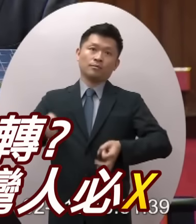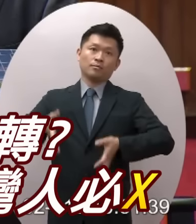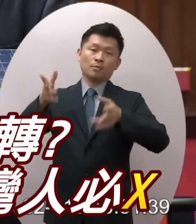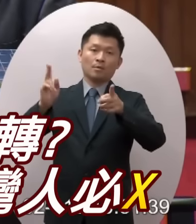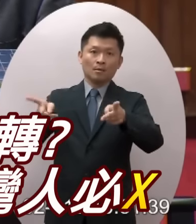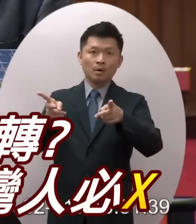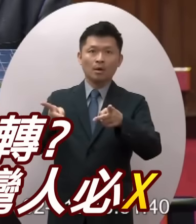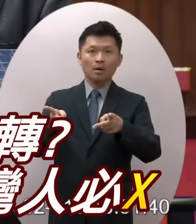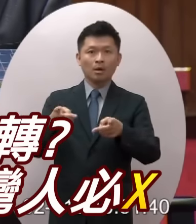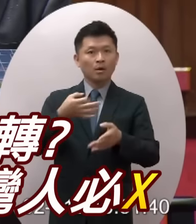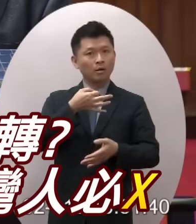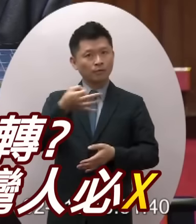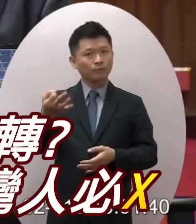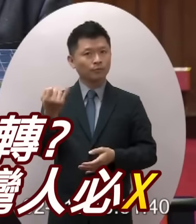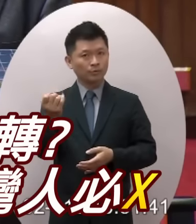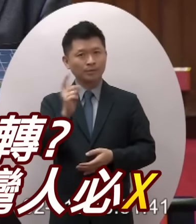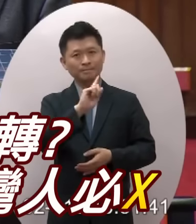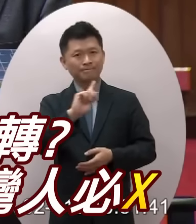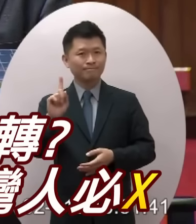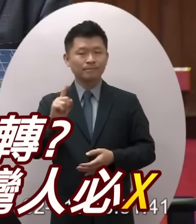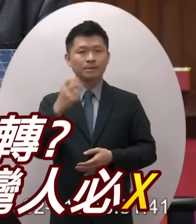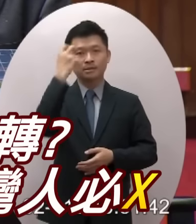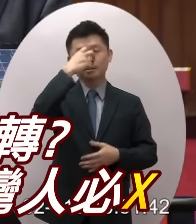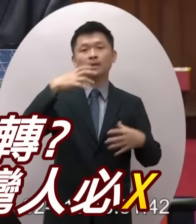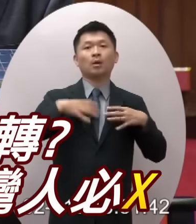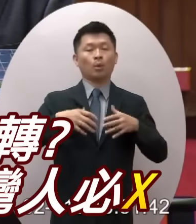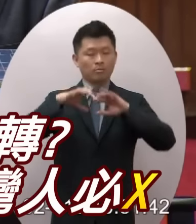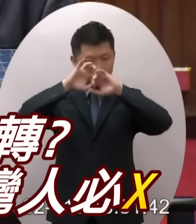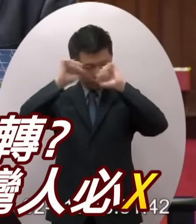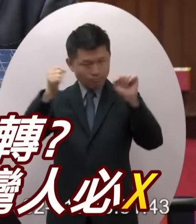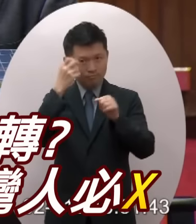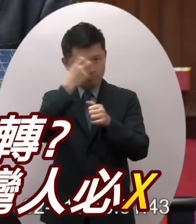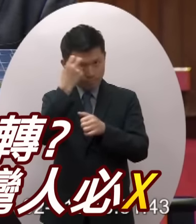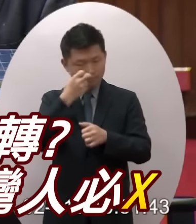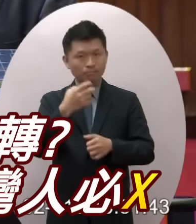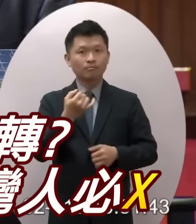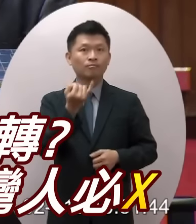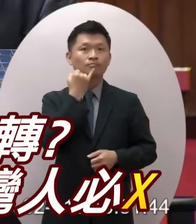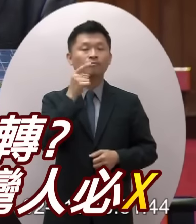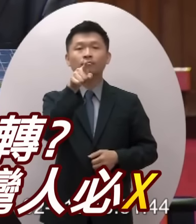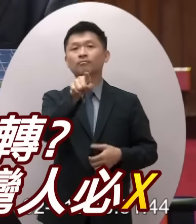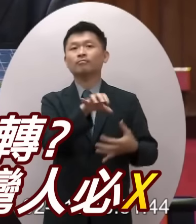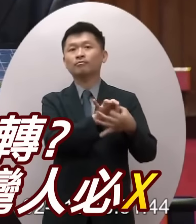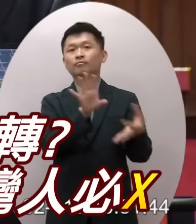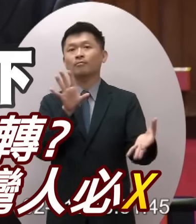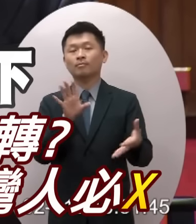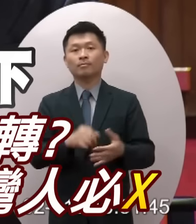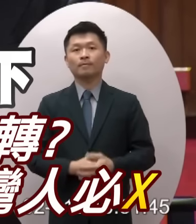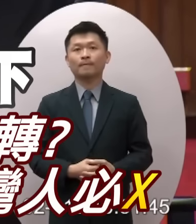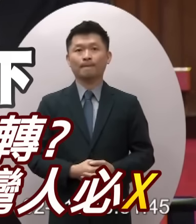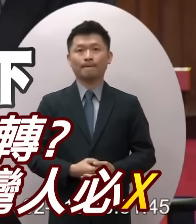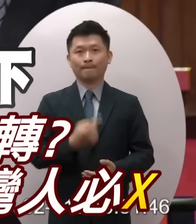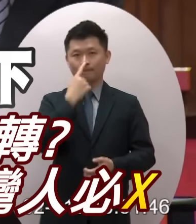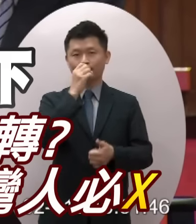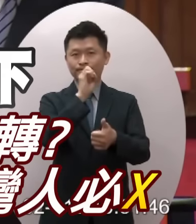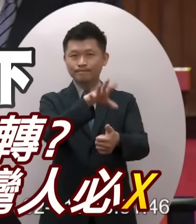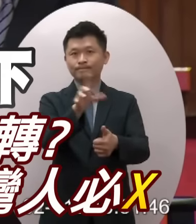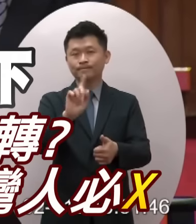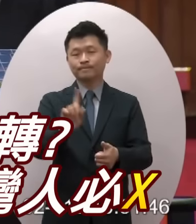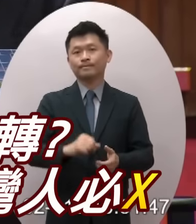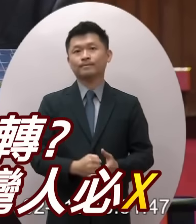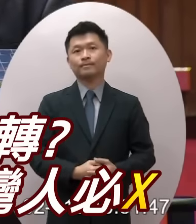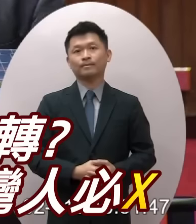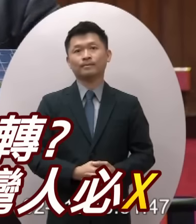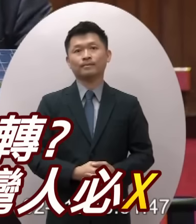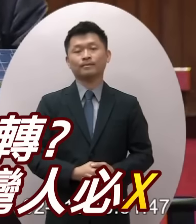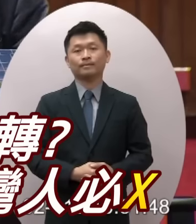修费安怎？迄恁互检察官去查啦，迄含你无关系啦。 迄那咧哦。司法长官， 我甲你讲的就是安尼嘛。 调查